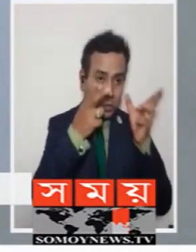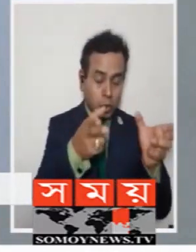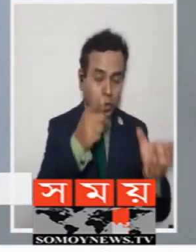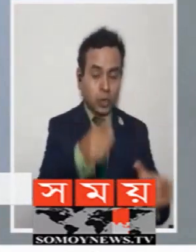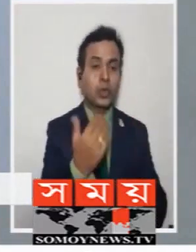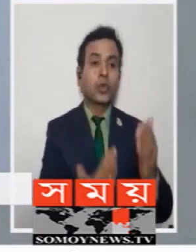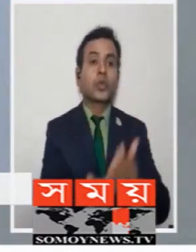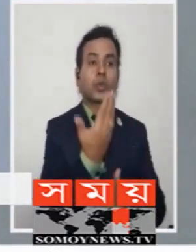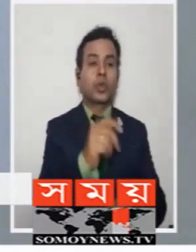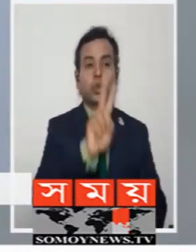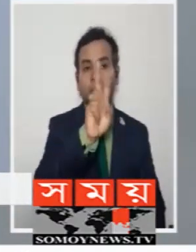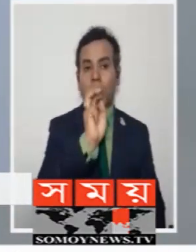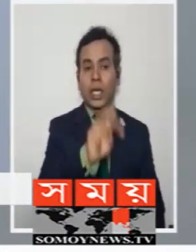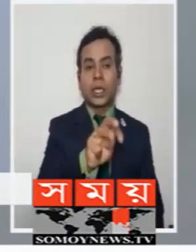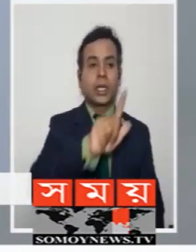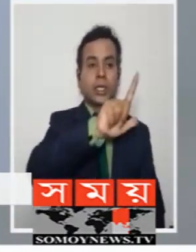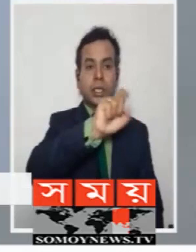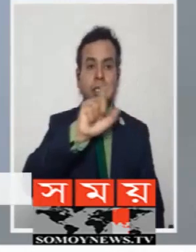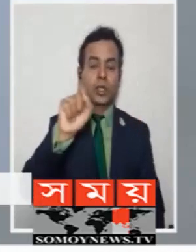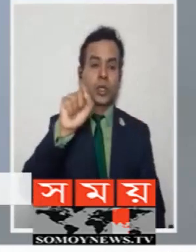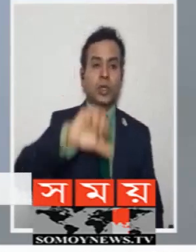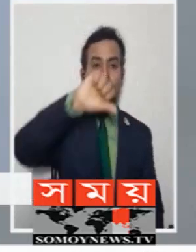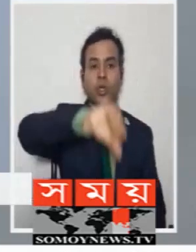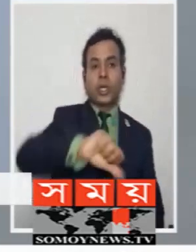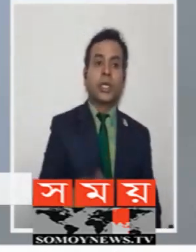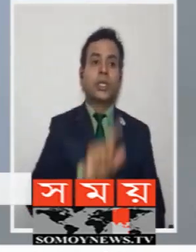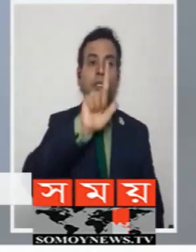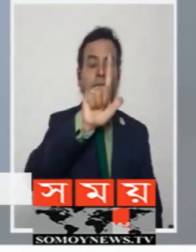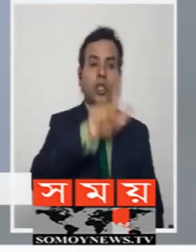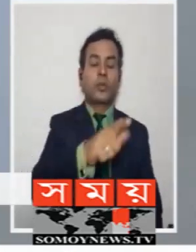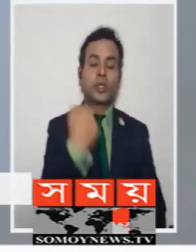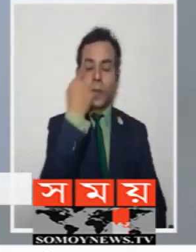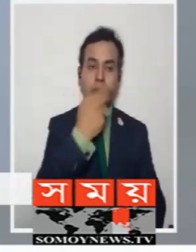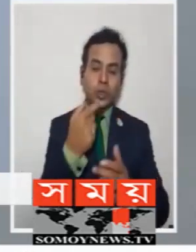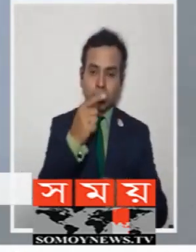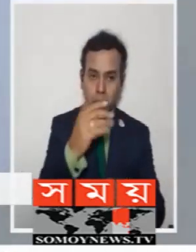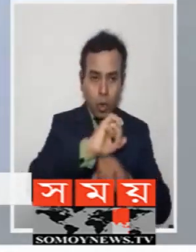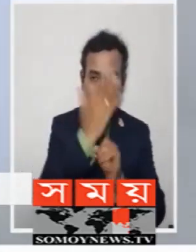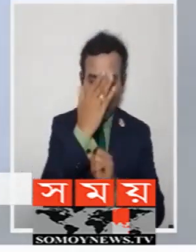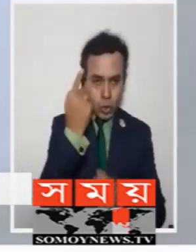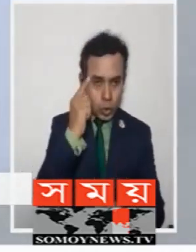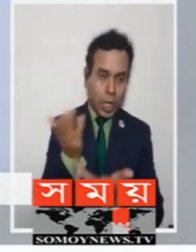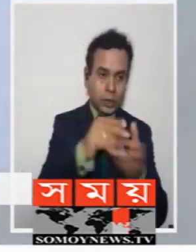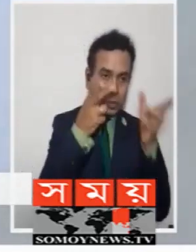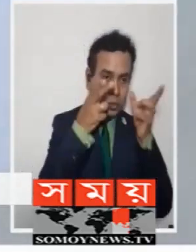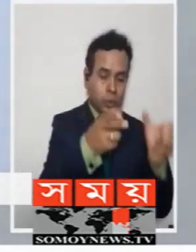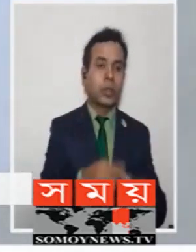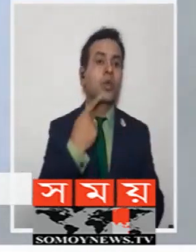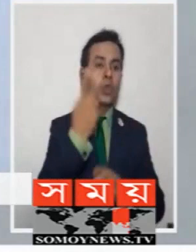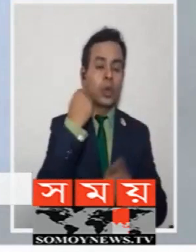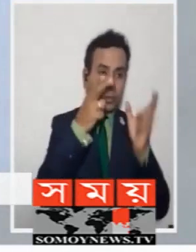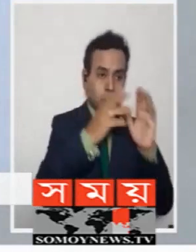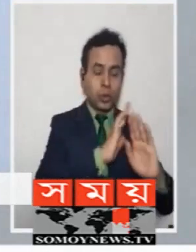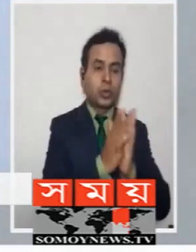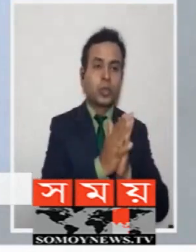2797 জনকে 24 ঘন্টার মধ্যে নেওয়া হয়েছে এবং 24 ঘন্টায় ছাড় পেয়েছেন কোয়ারেন্টাইন থেকে 2006 জন। এ পর্যন্ত কোয়ারেন্টাইনে